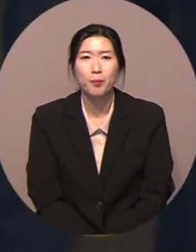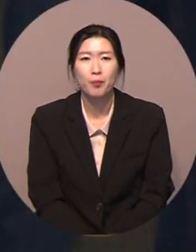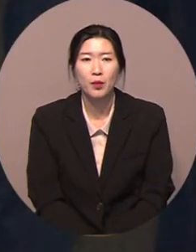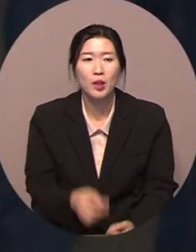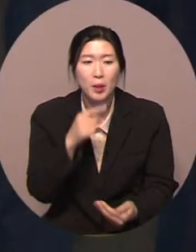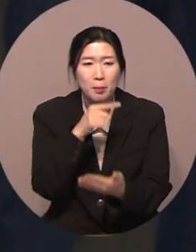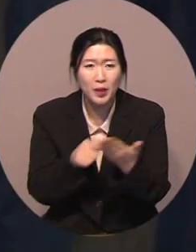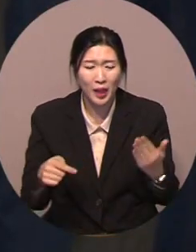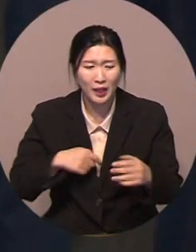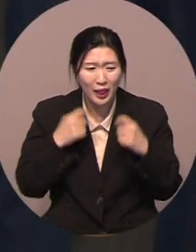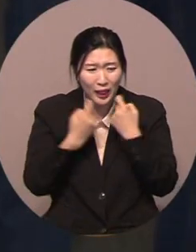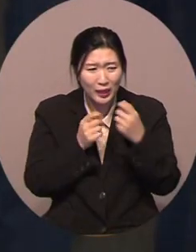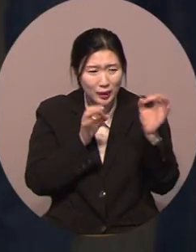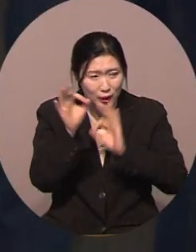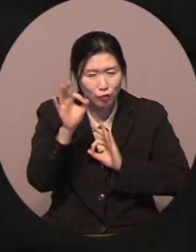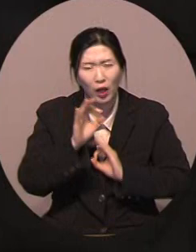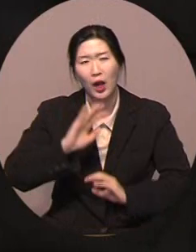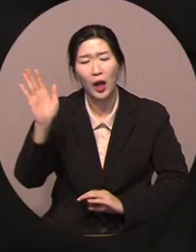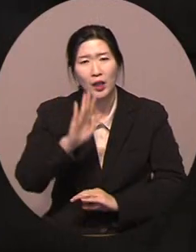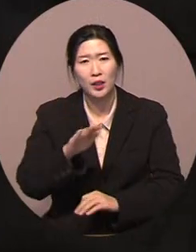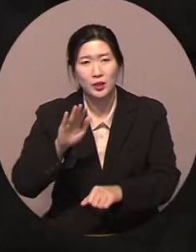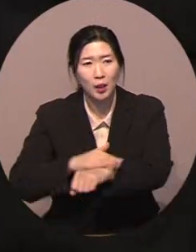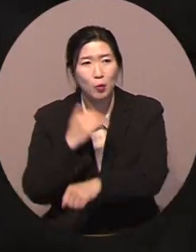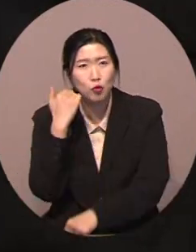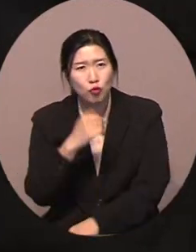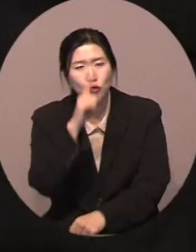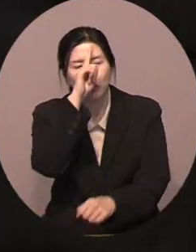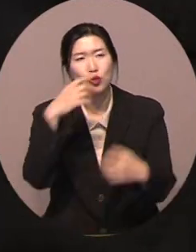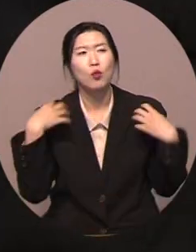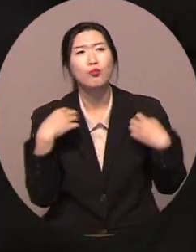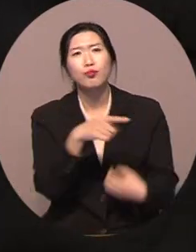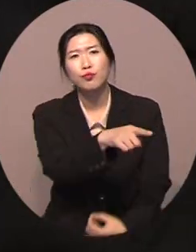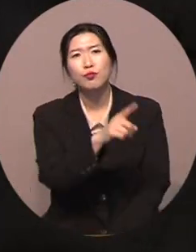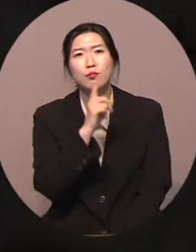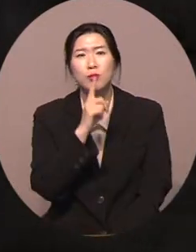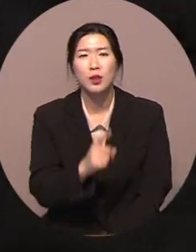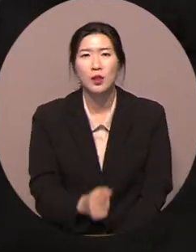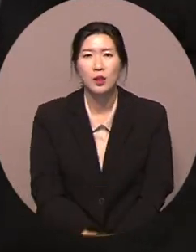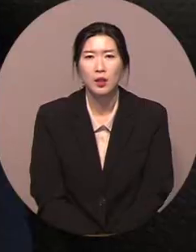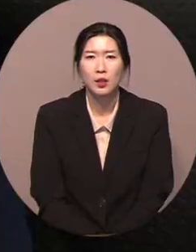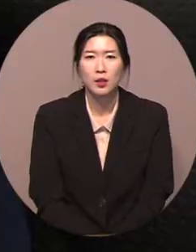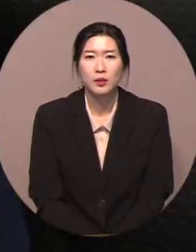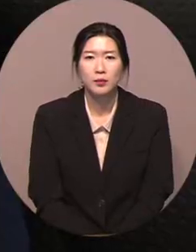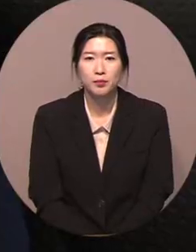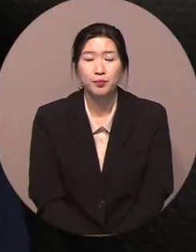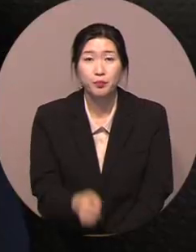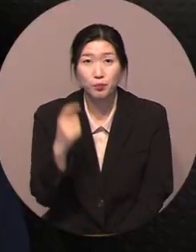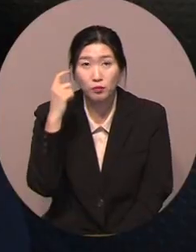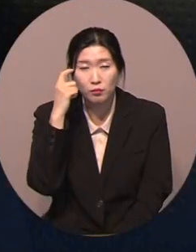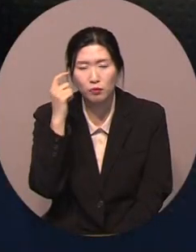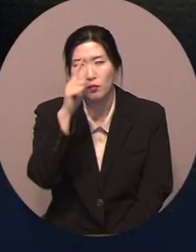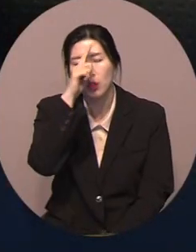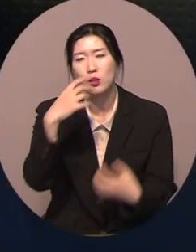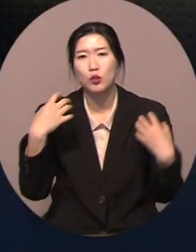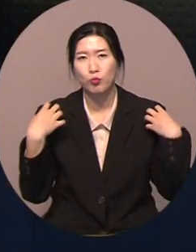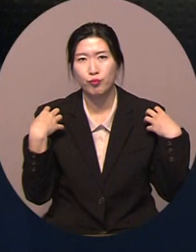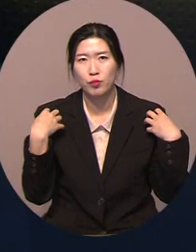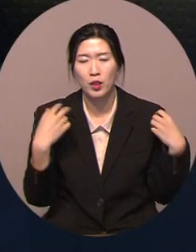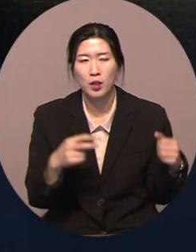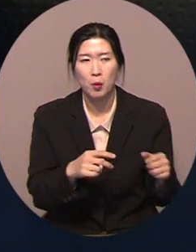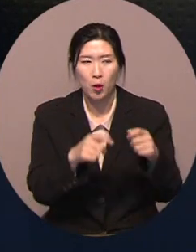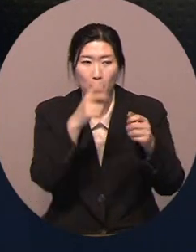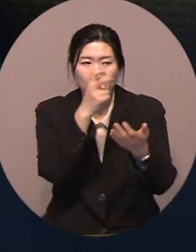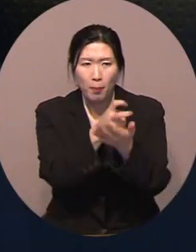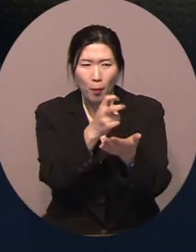개인의 잘못으로 치부하는 정부와 국민의 시선이라도 바뀌기를 바라고 있습니다. 정부의 잘못됐던 시스템과